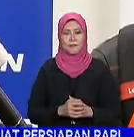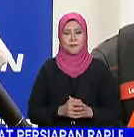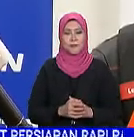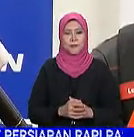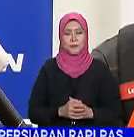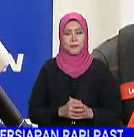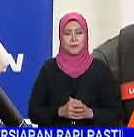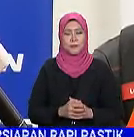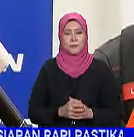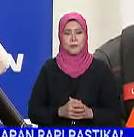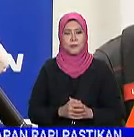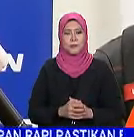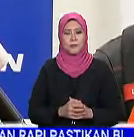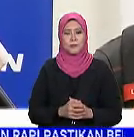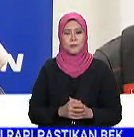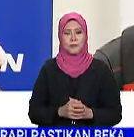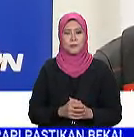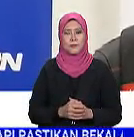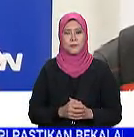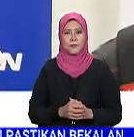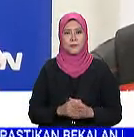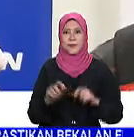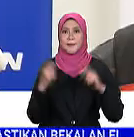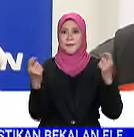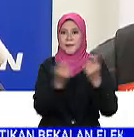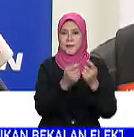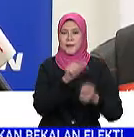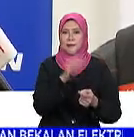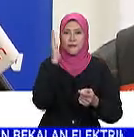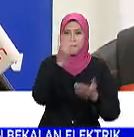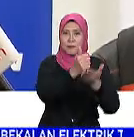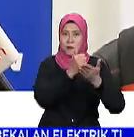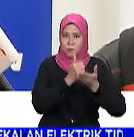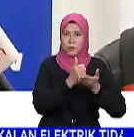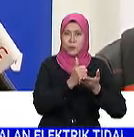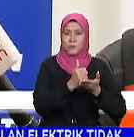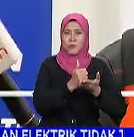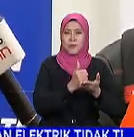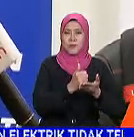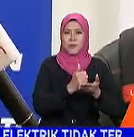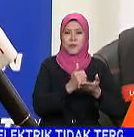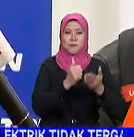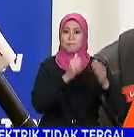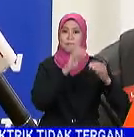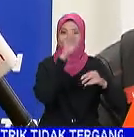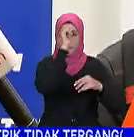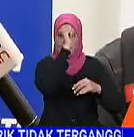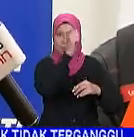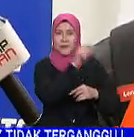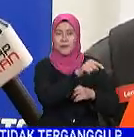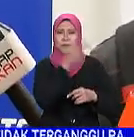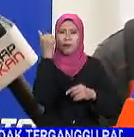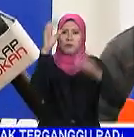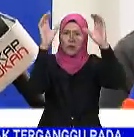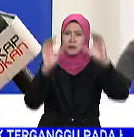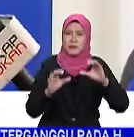Tashmish, ini akan membantu kita lah dalam keadaan di sana lah, pasal cuaca dengan masa dengan apa